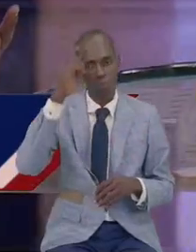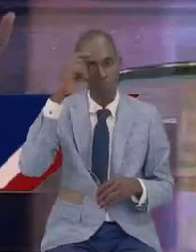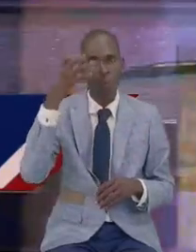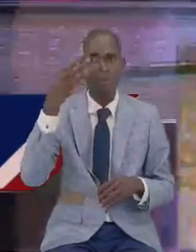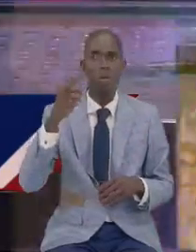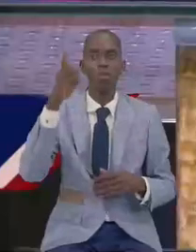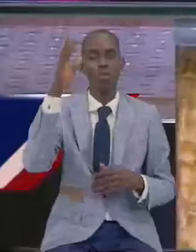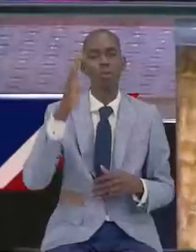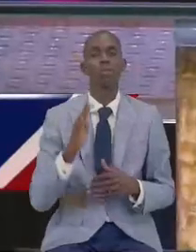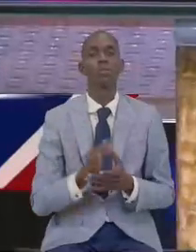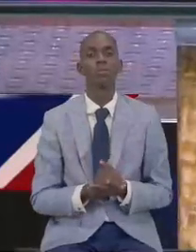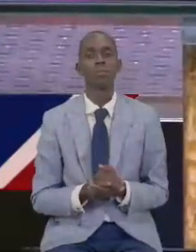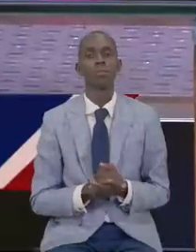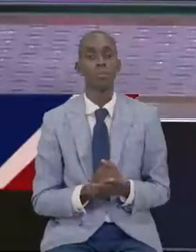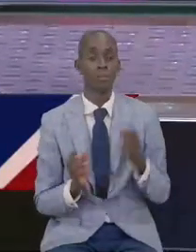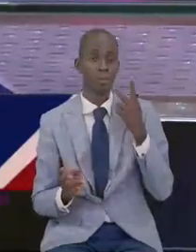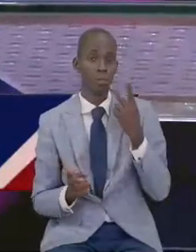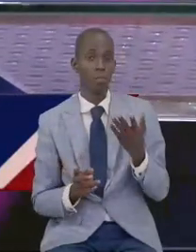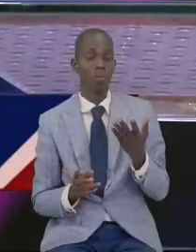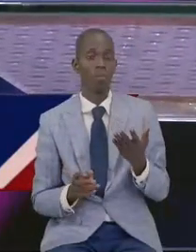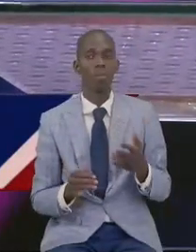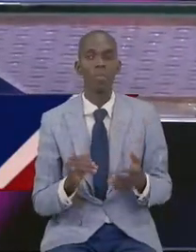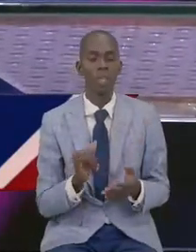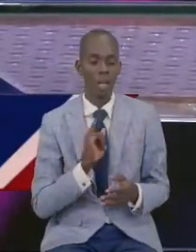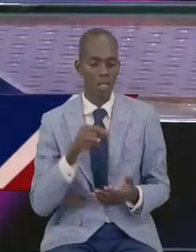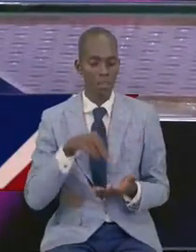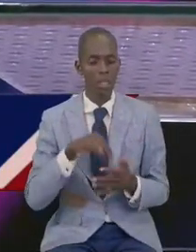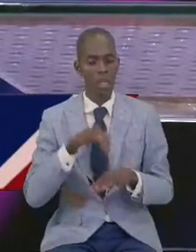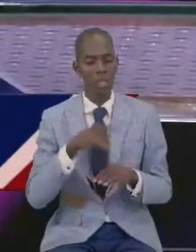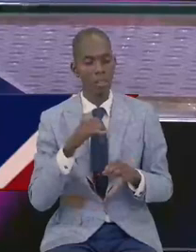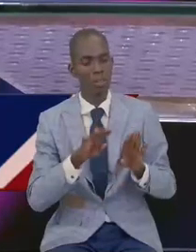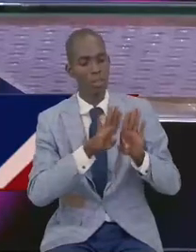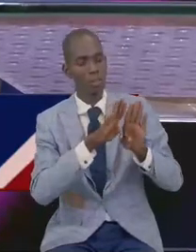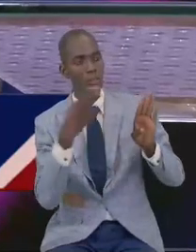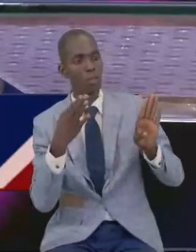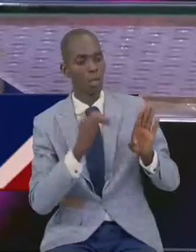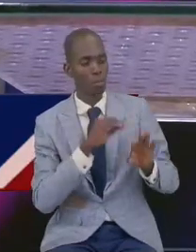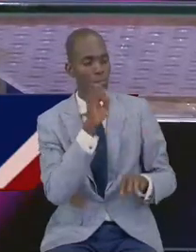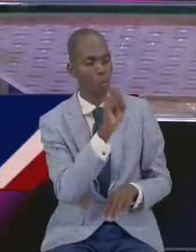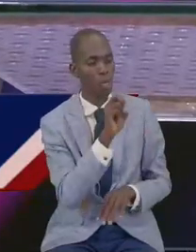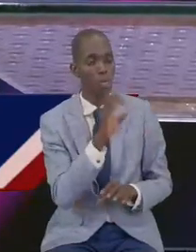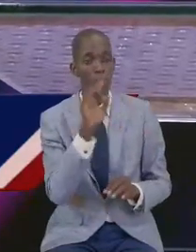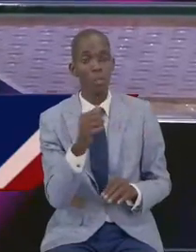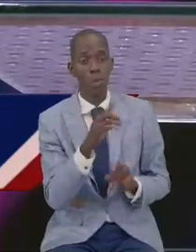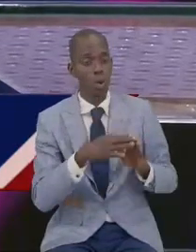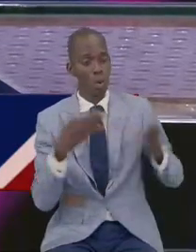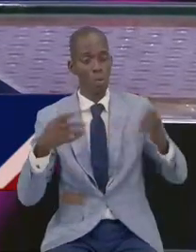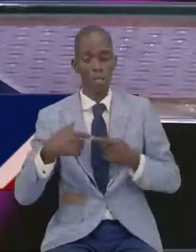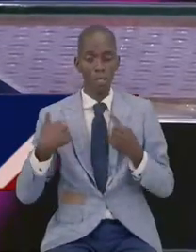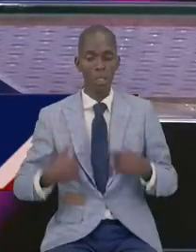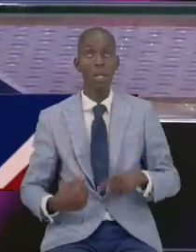que grecs. Que je me tiens à la porte, je frappe. Si quelqu'un ouvre son cœur,